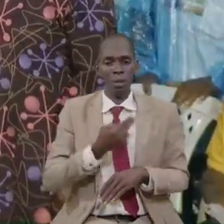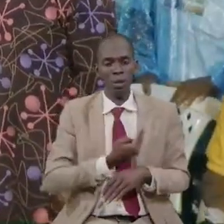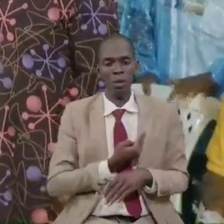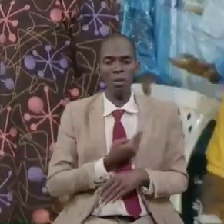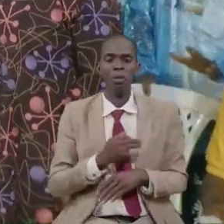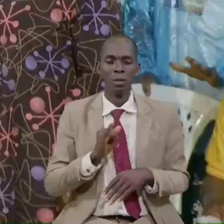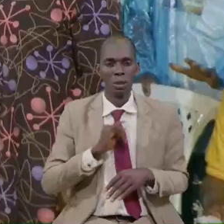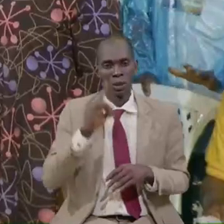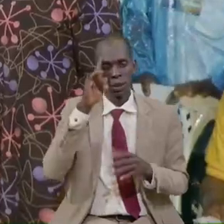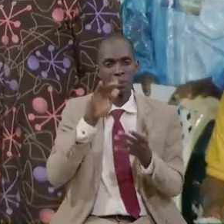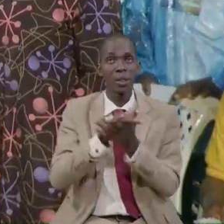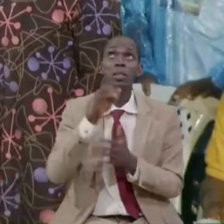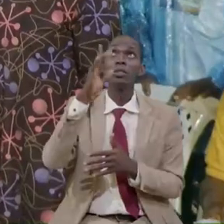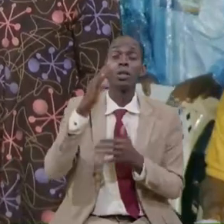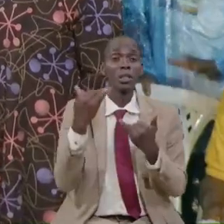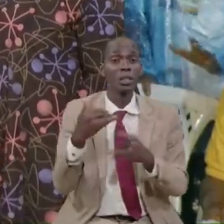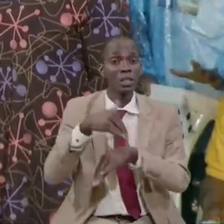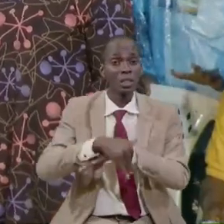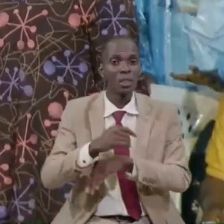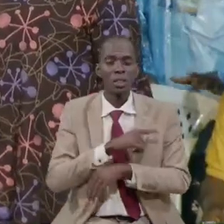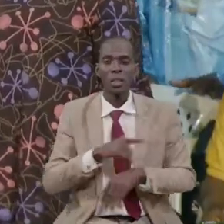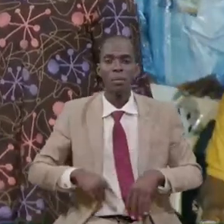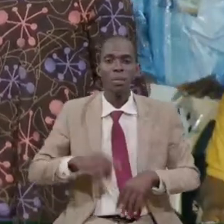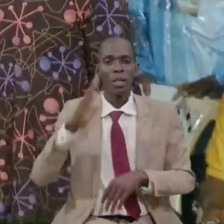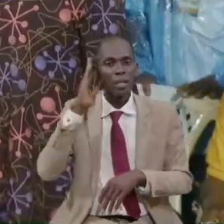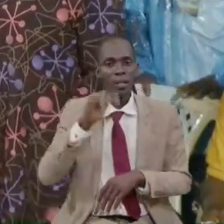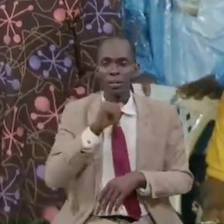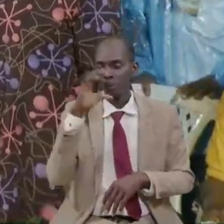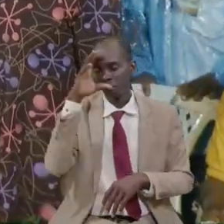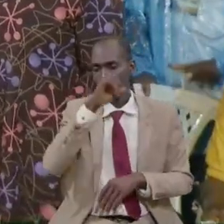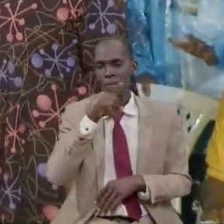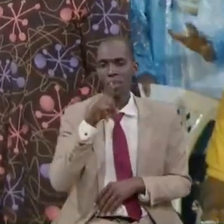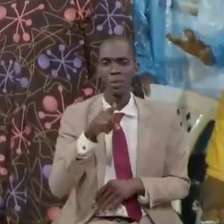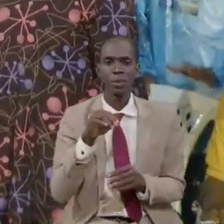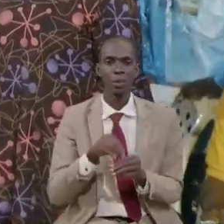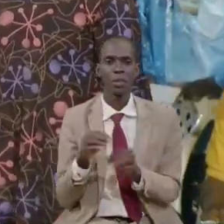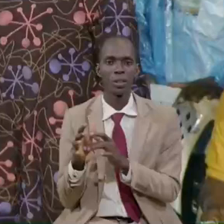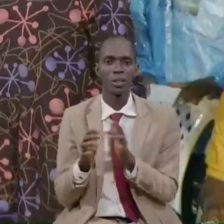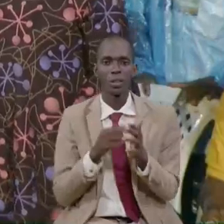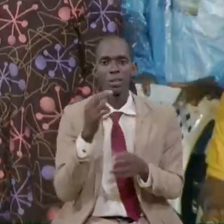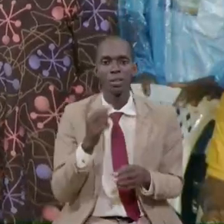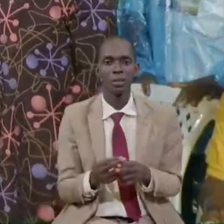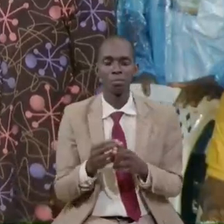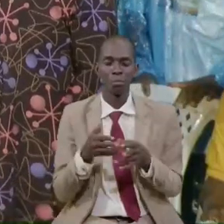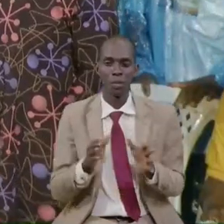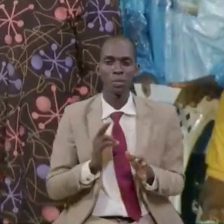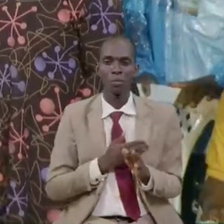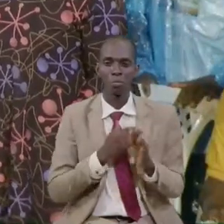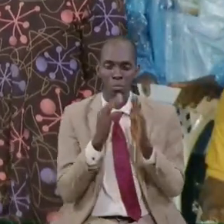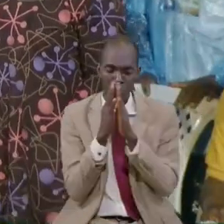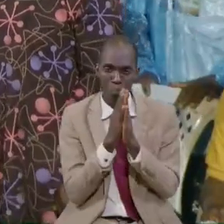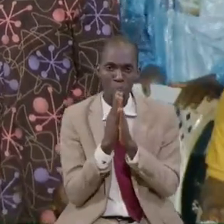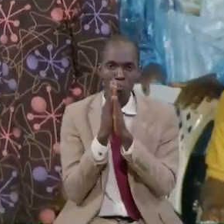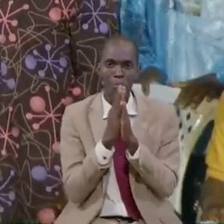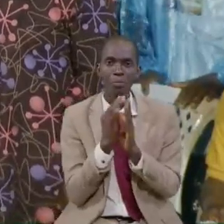au Seigneur, que ce soit, le Seigneur ne va pas vous outrepasser, que le Seigneur vous entende